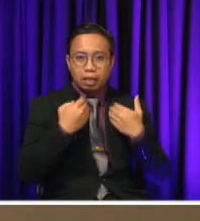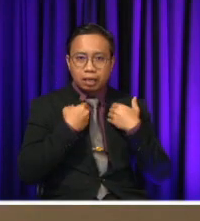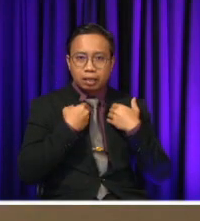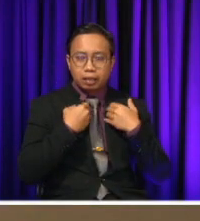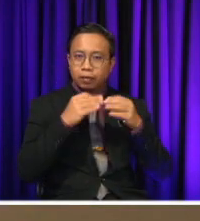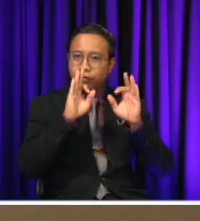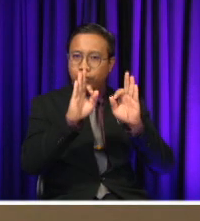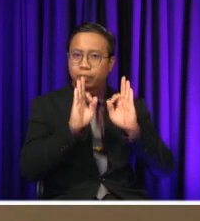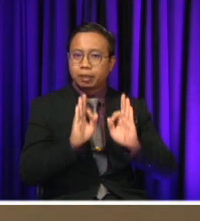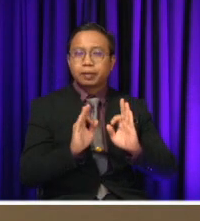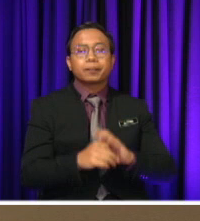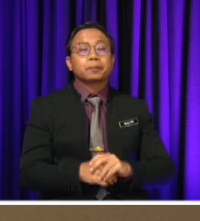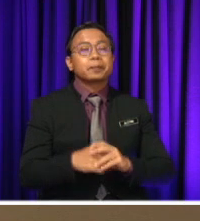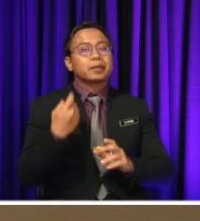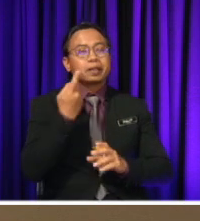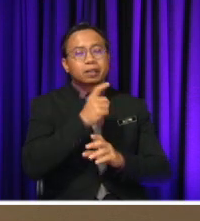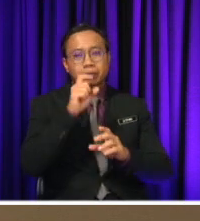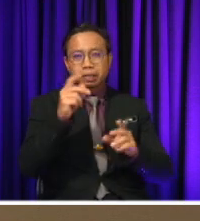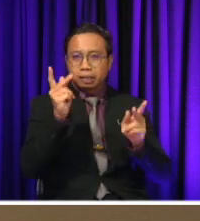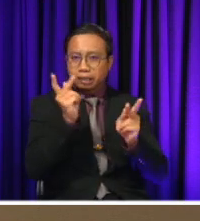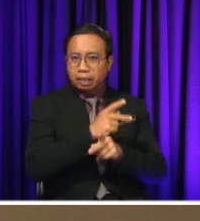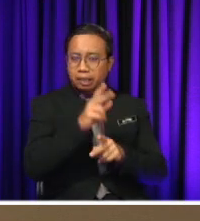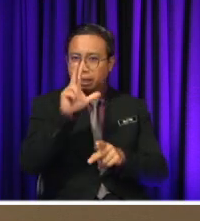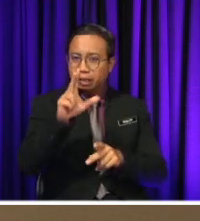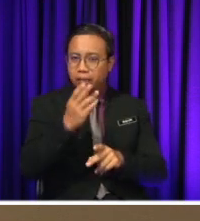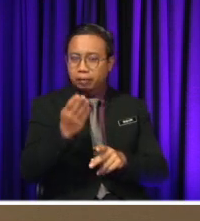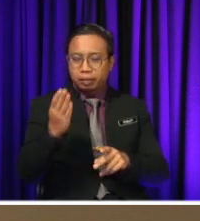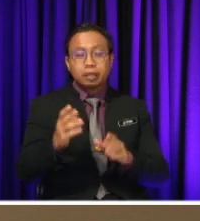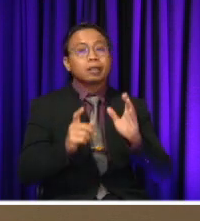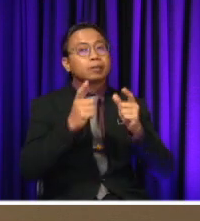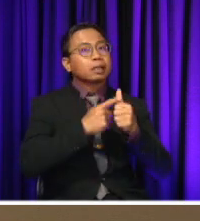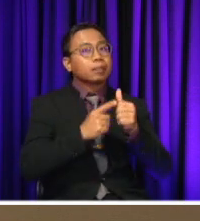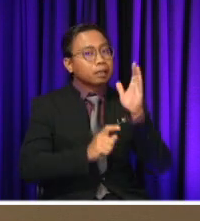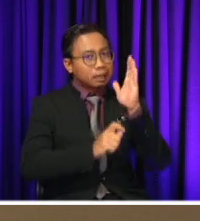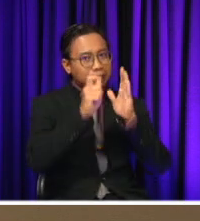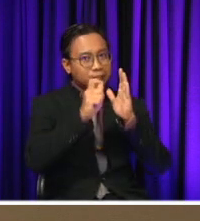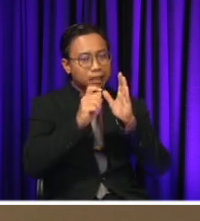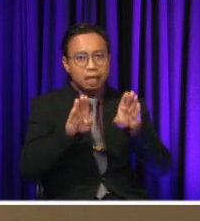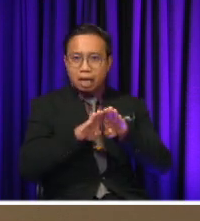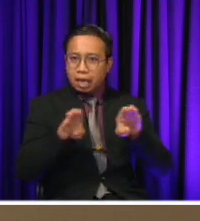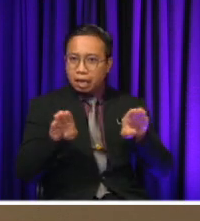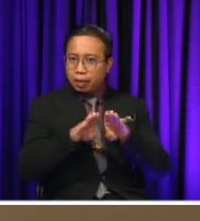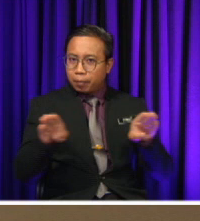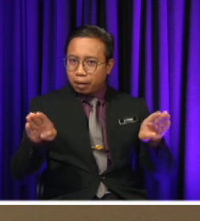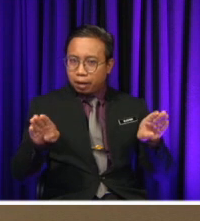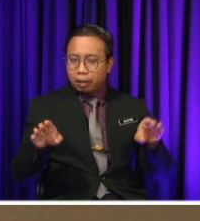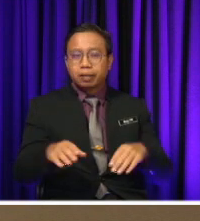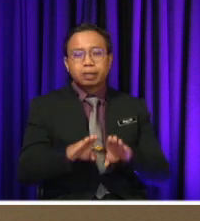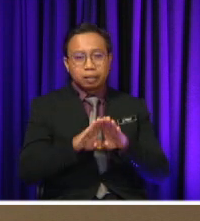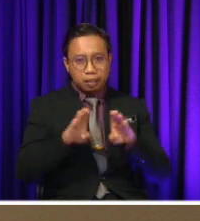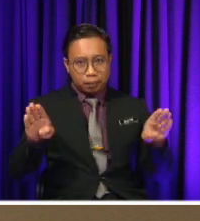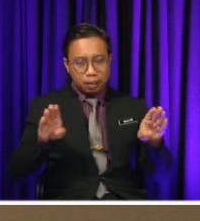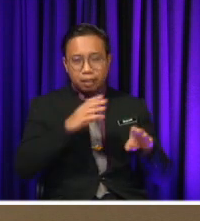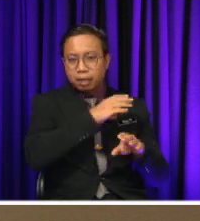yang pertama tinggi lebar dan juga dia punya